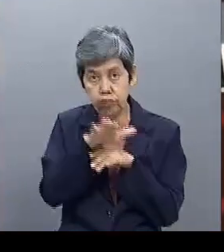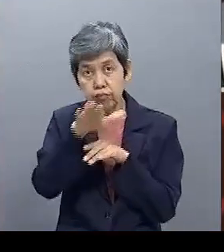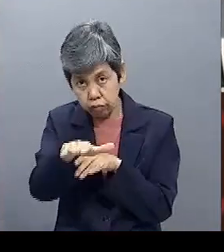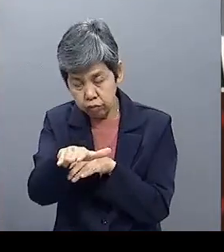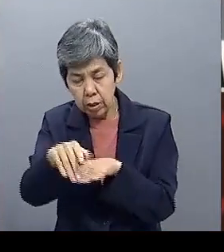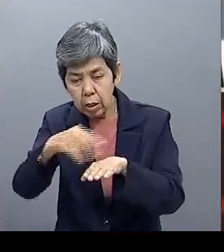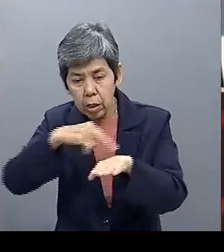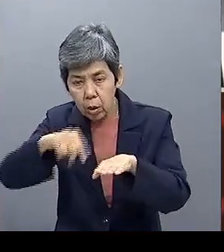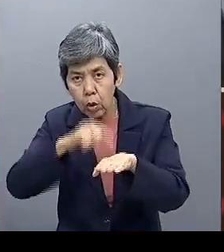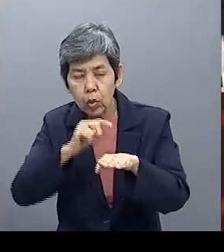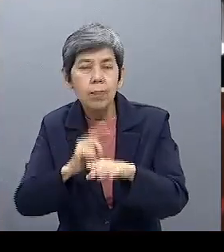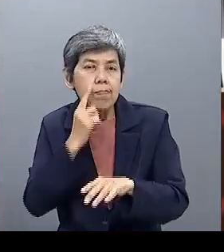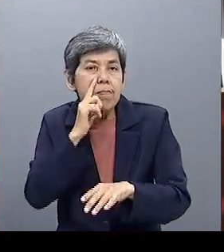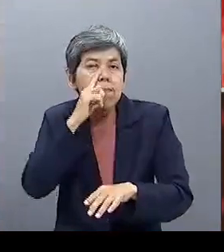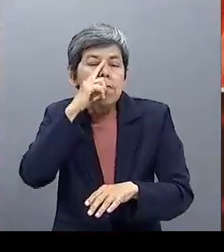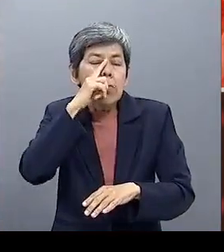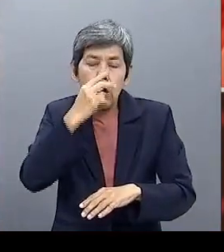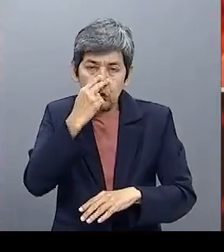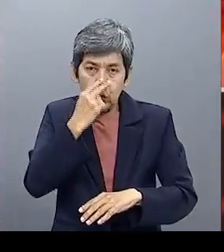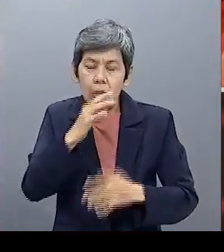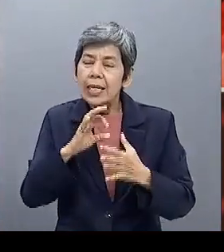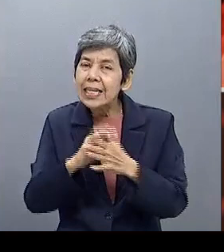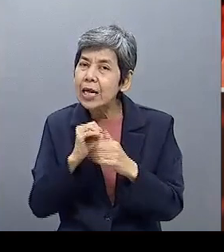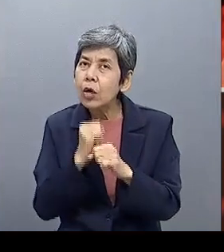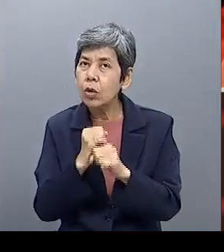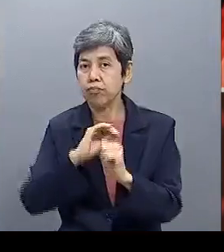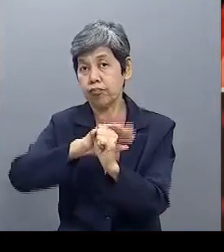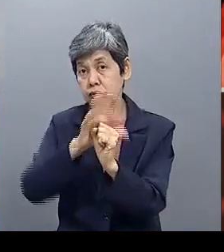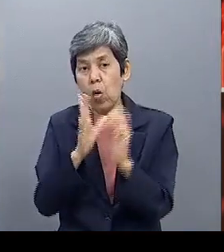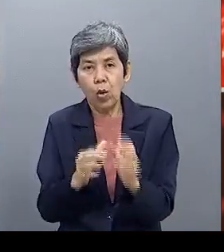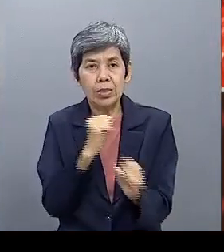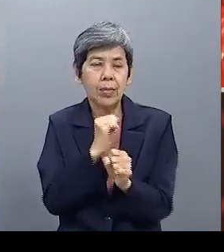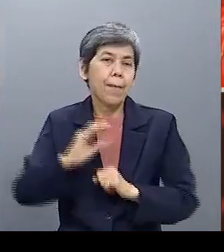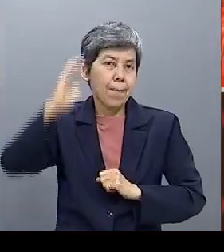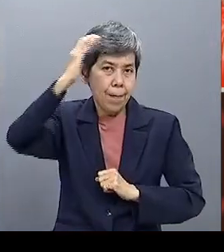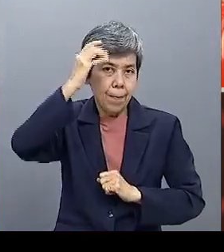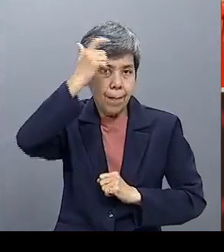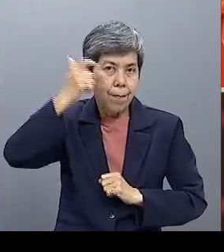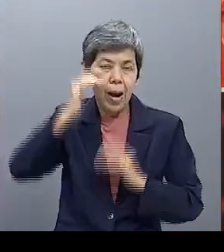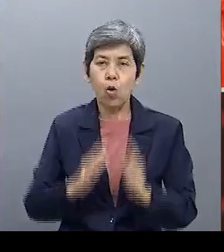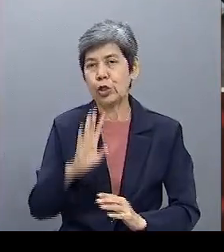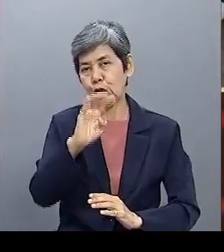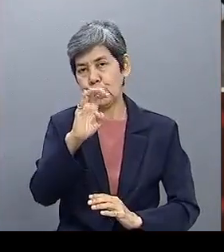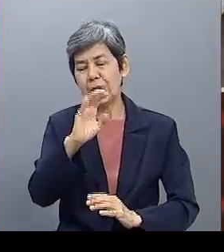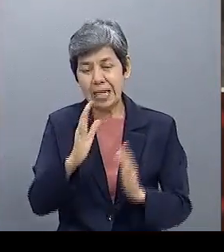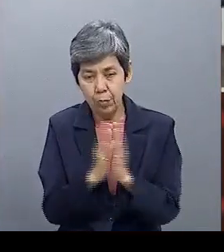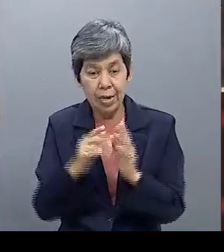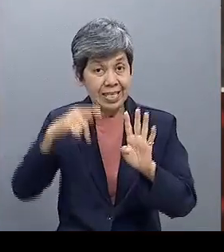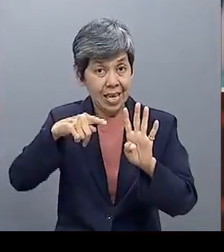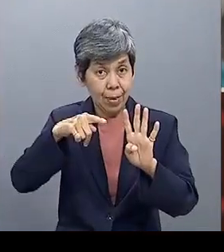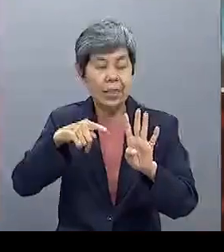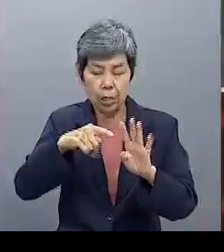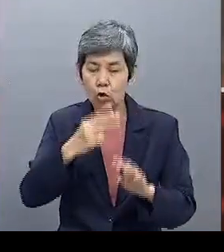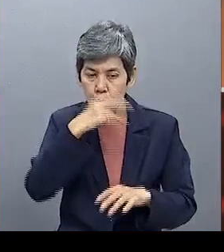ราชทานสุ่มตรวจหาเชื้อคน 19กลุ่มแรงงานชาวเมียนมาร์มา 400คนจากทั้งหมด 4พันคนในสถานประกอบ